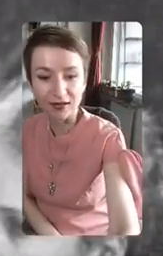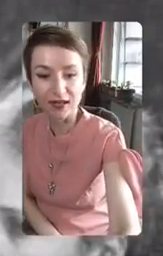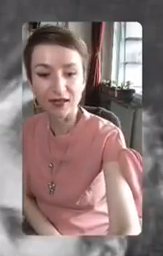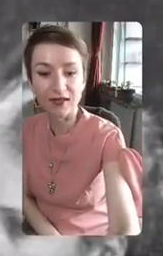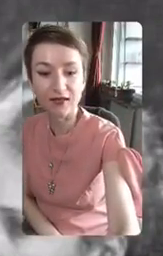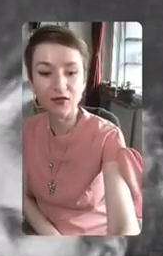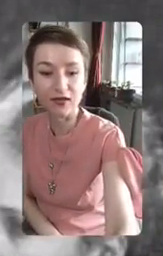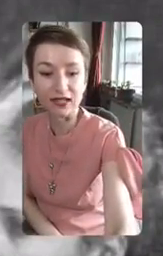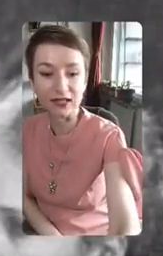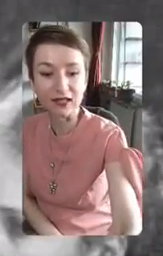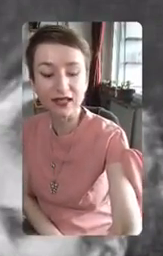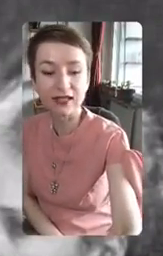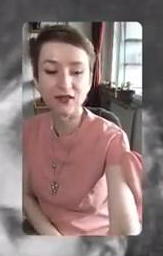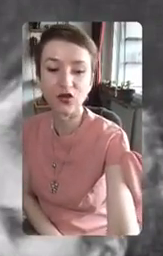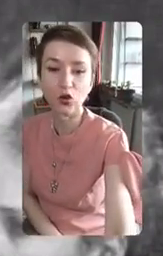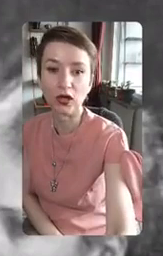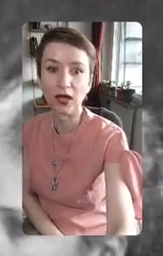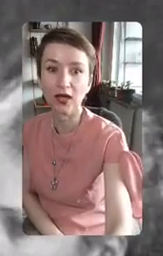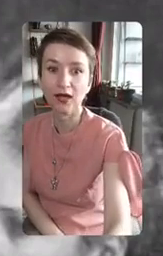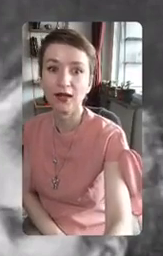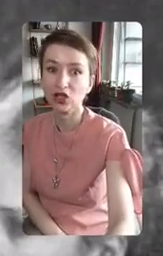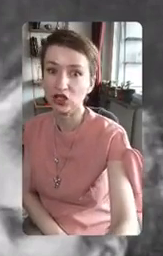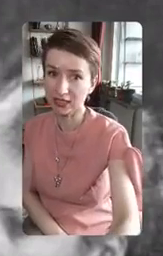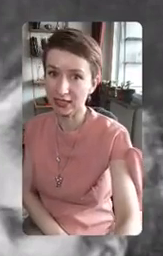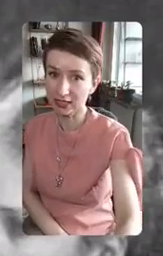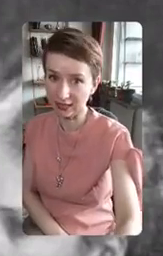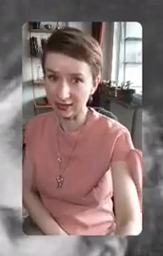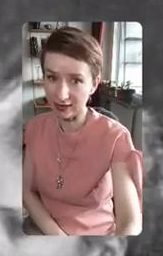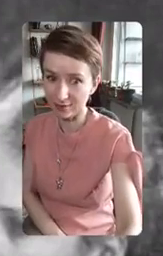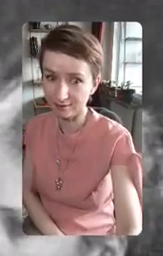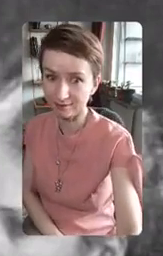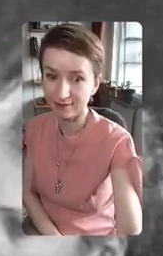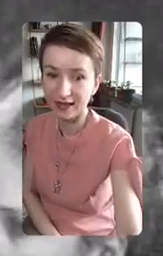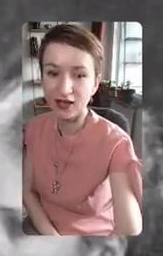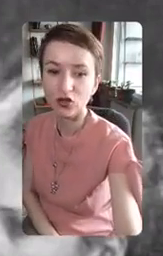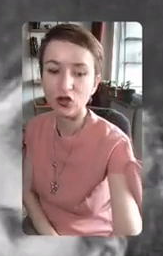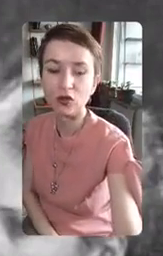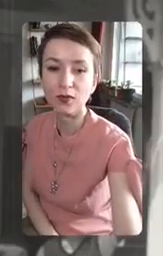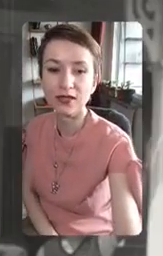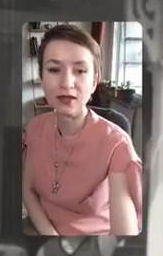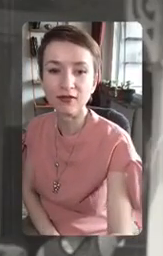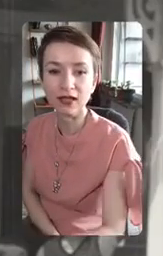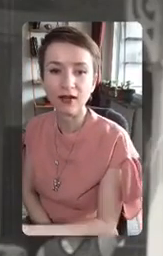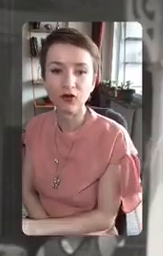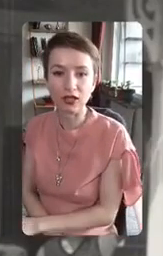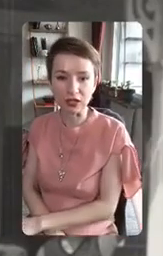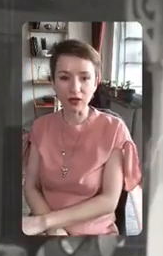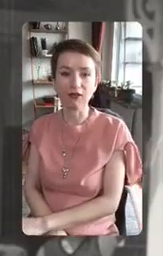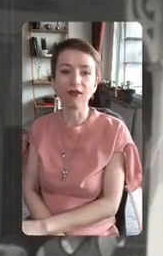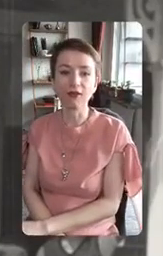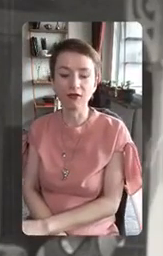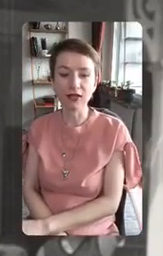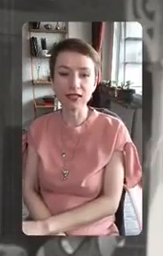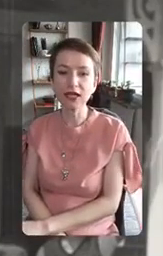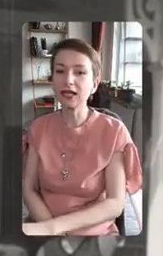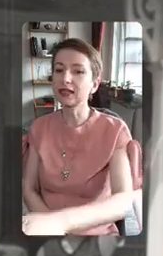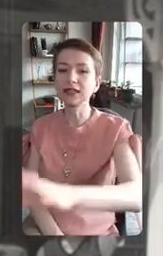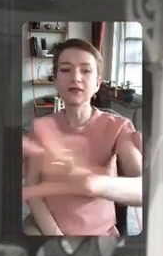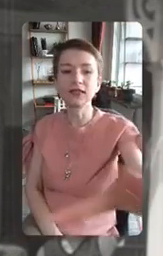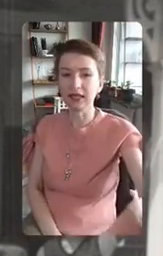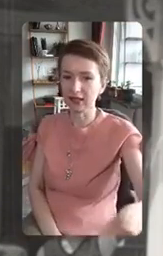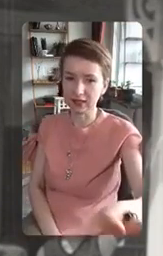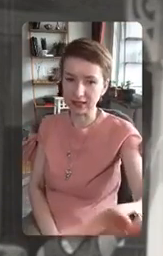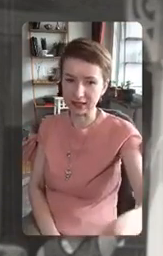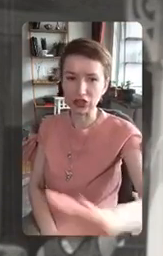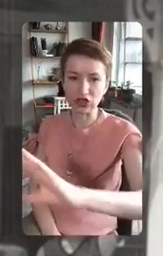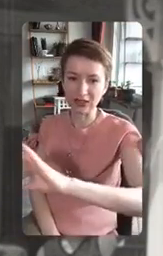Эльзы родилось в итоге 6 сыновей. То есть, представьте, вот они в гостях, это